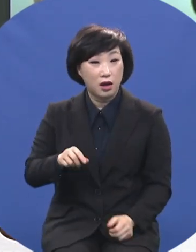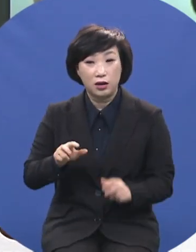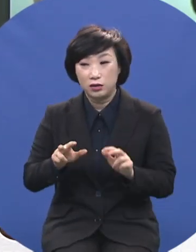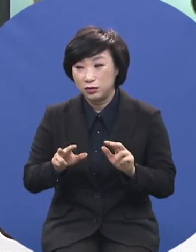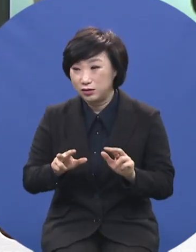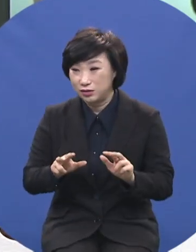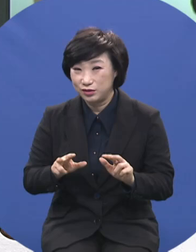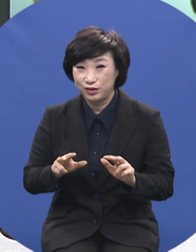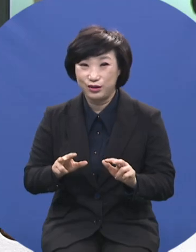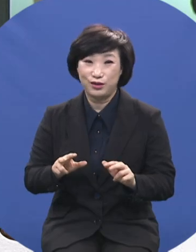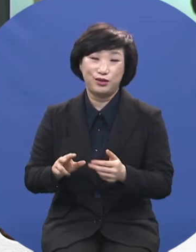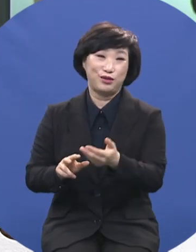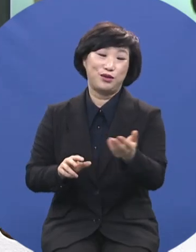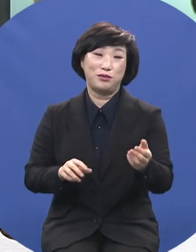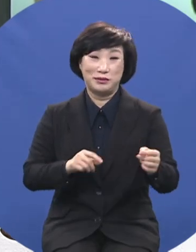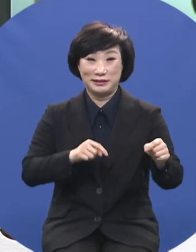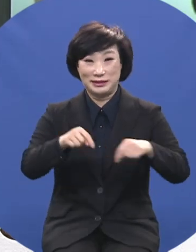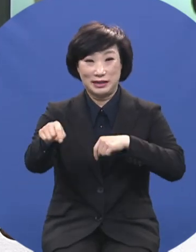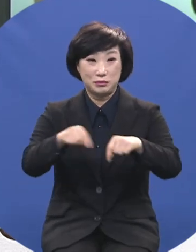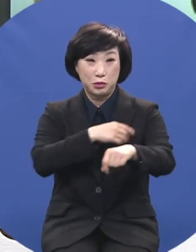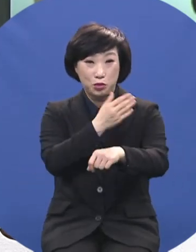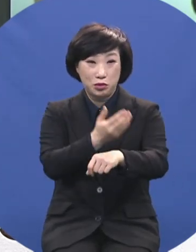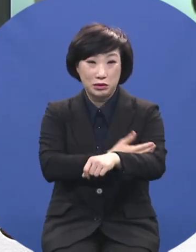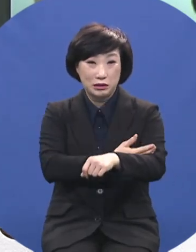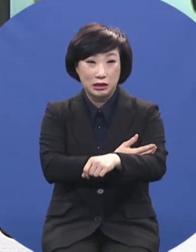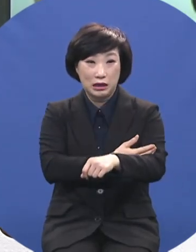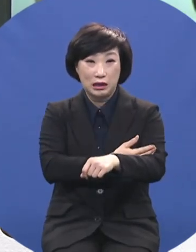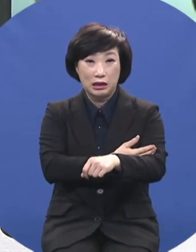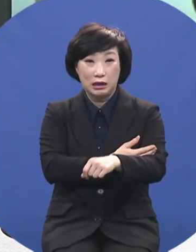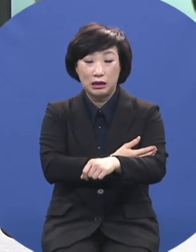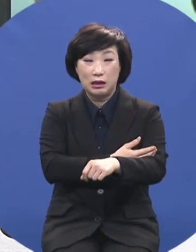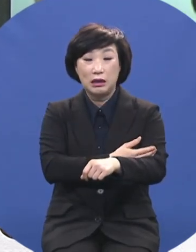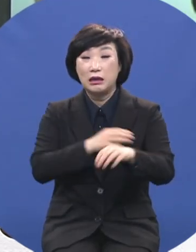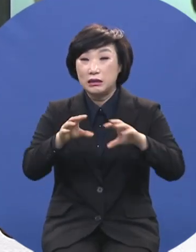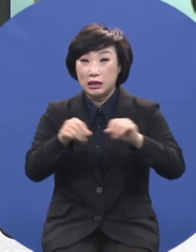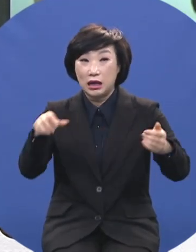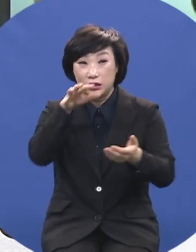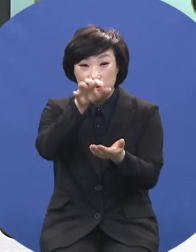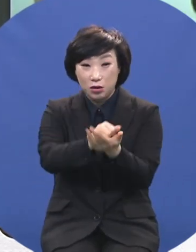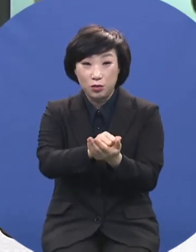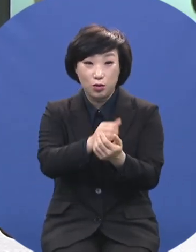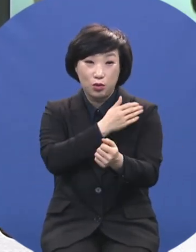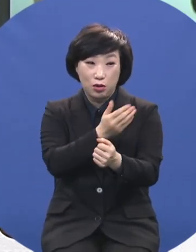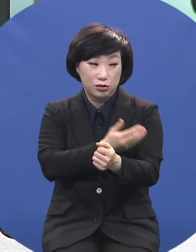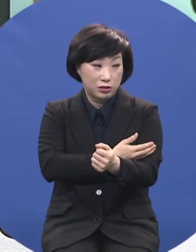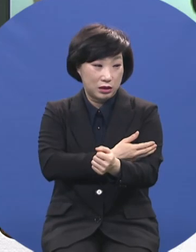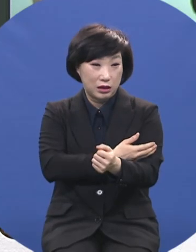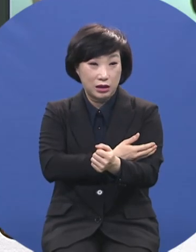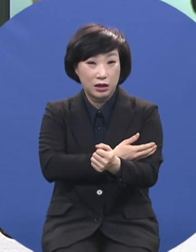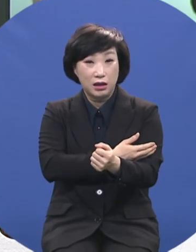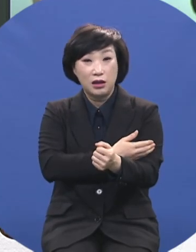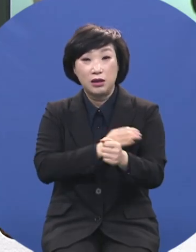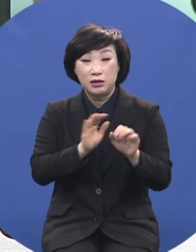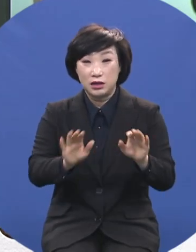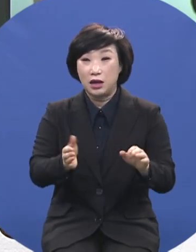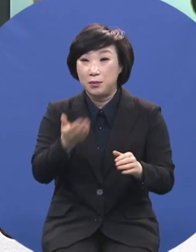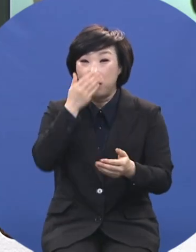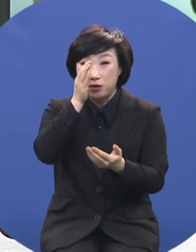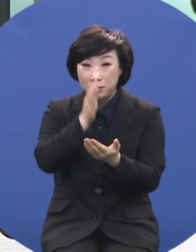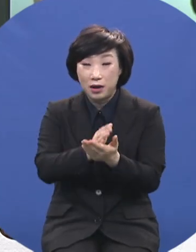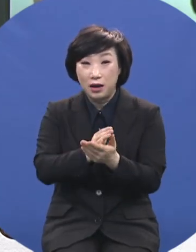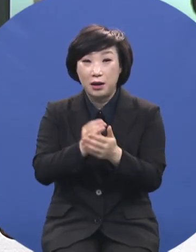이제는 다스림의 권세도, 땅을 정복하는 권세도, 먹지